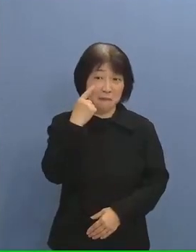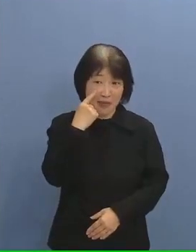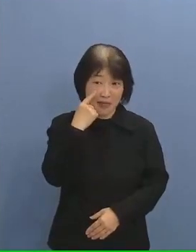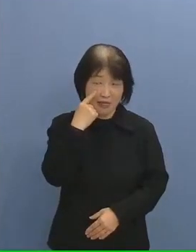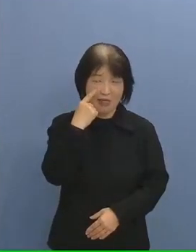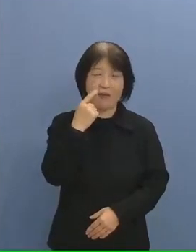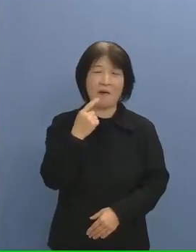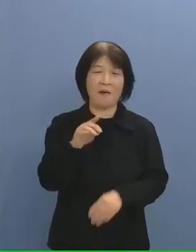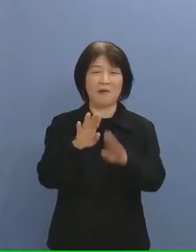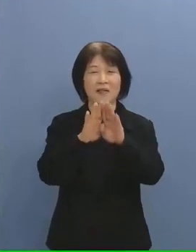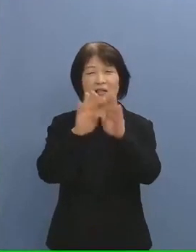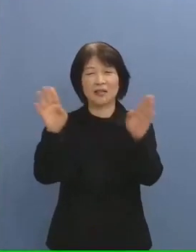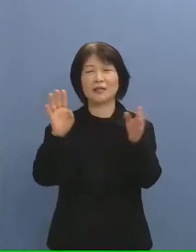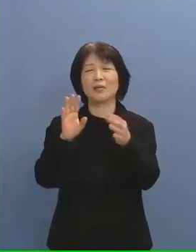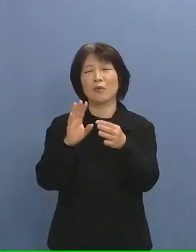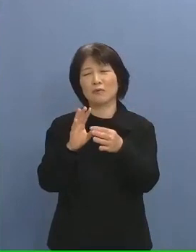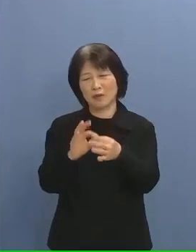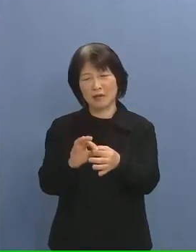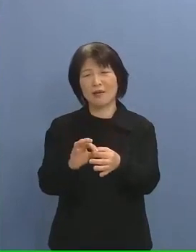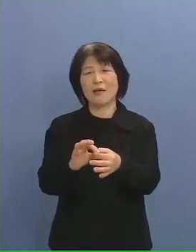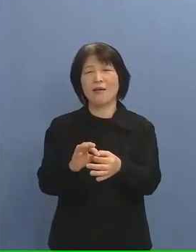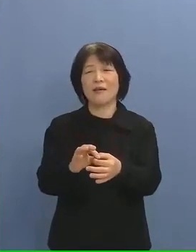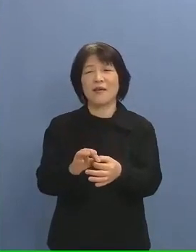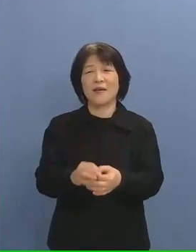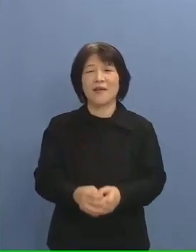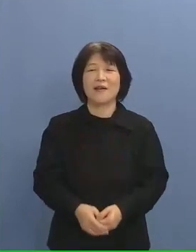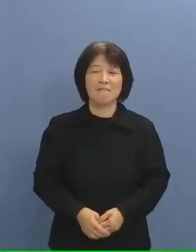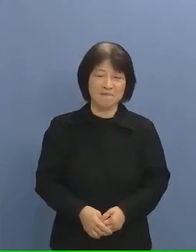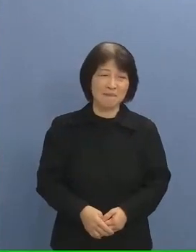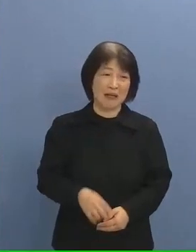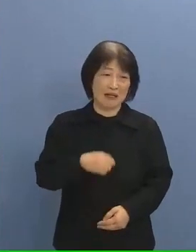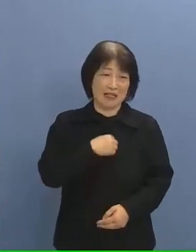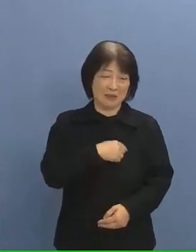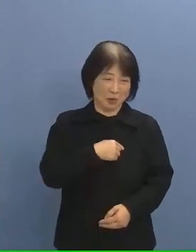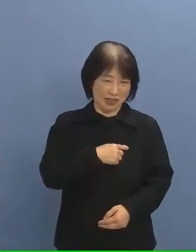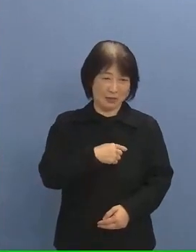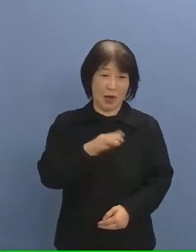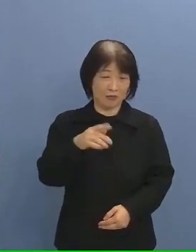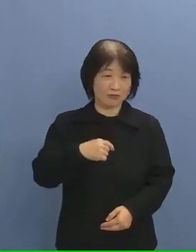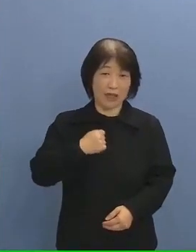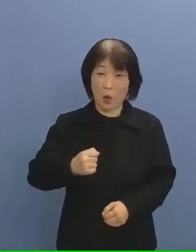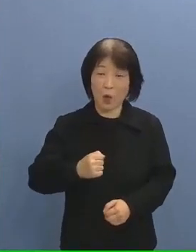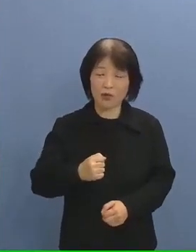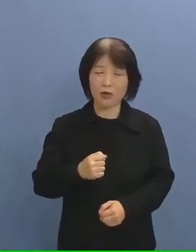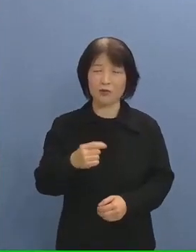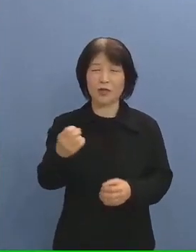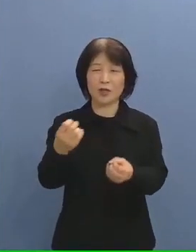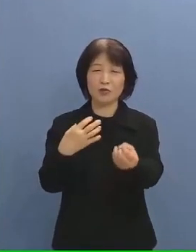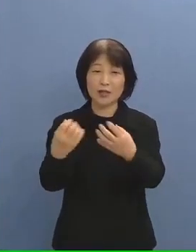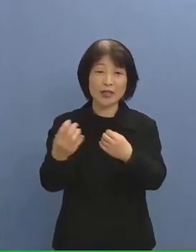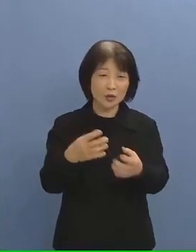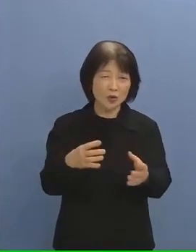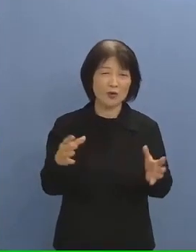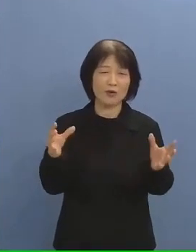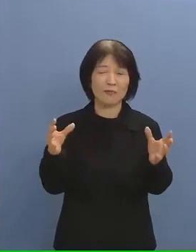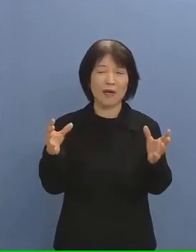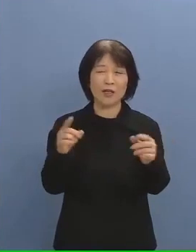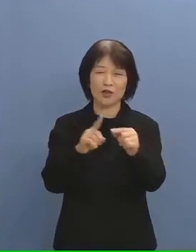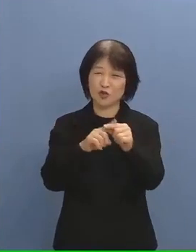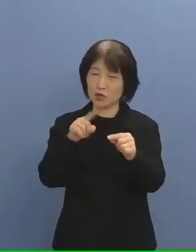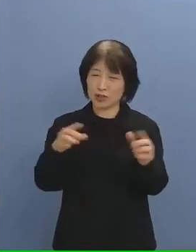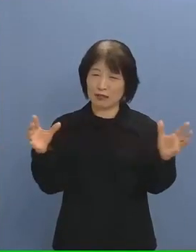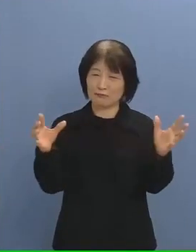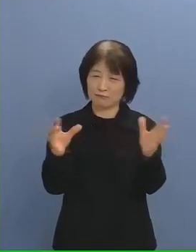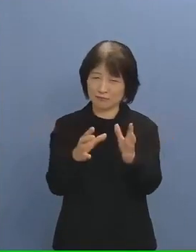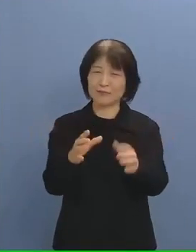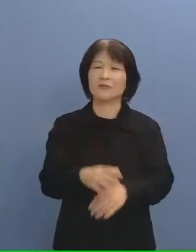たんで、そこは本当に有志の方々含めて大変感謝したいなと思ってますけど、来年以降のあり方